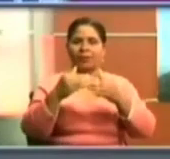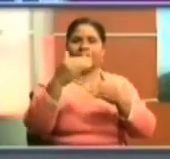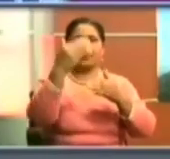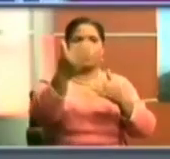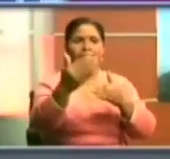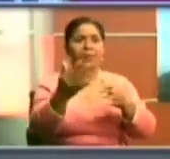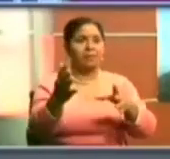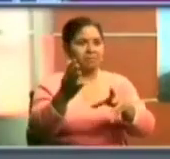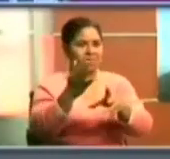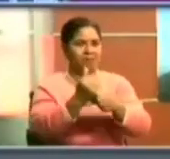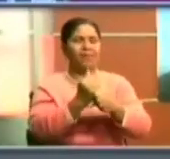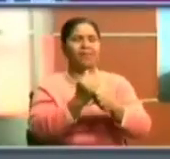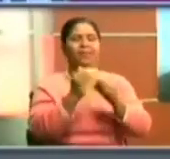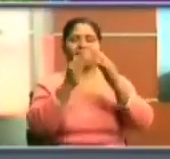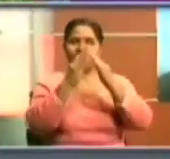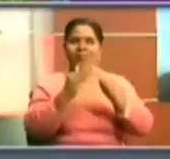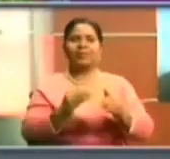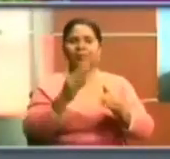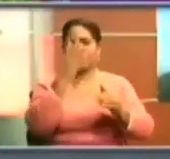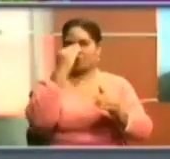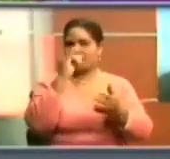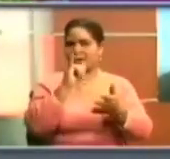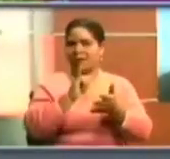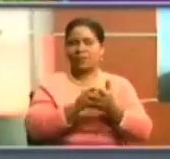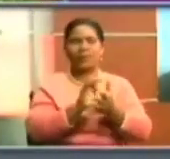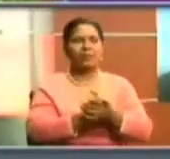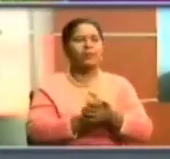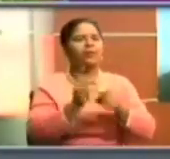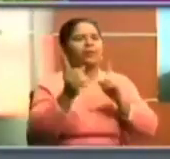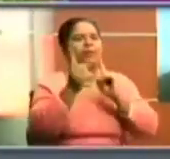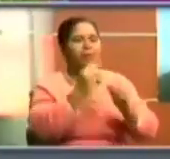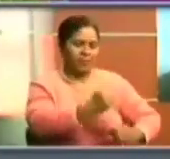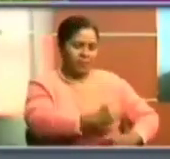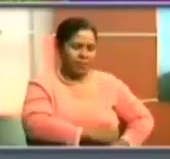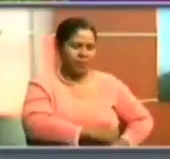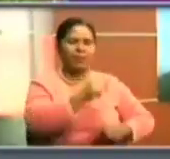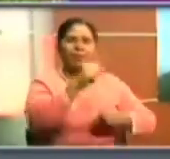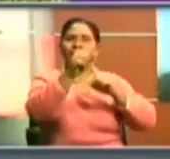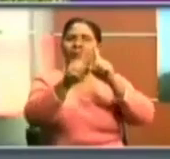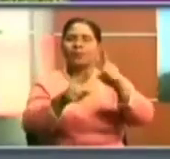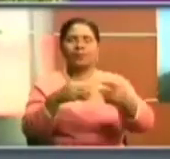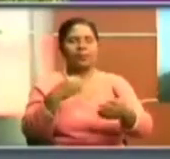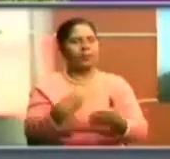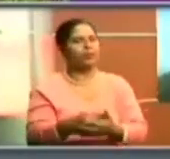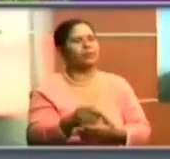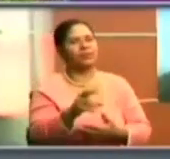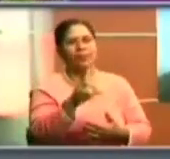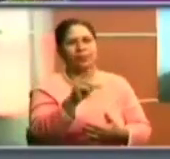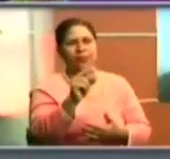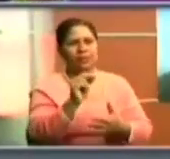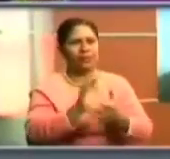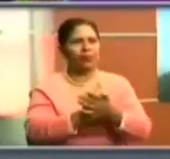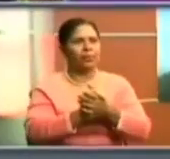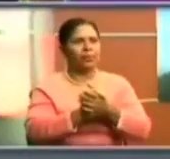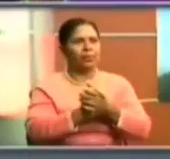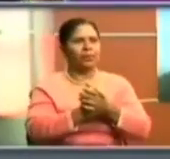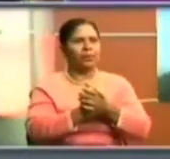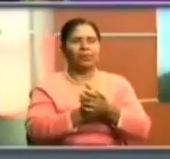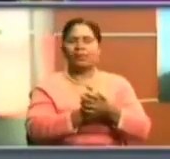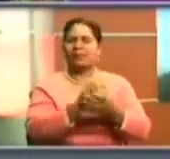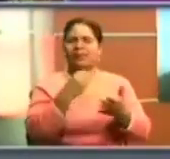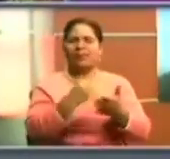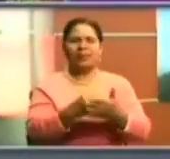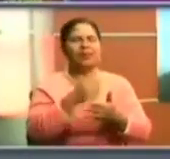pour nous prendre possession de local. L'autre, on parle de l'armée, n'a pas question de fond. En cette nuit, il n'y a pas besoin de